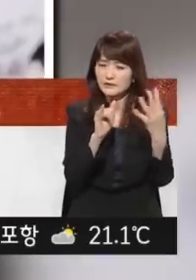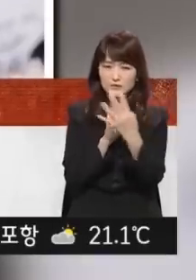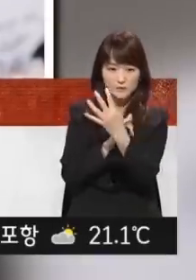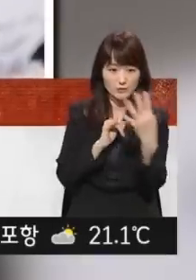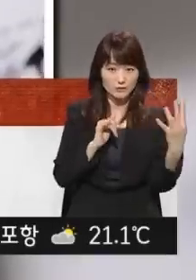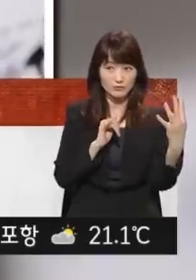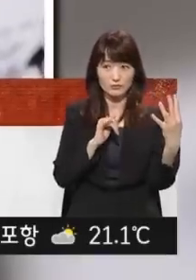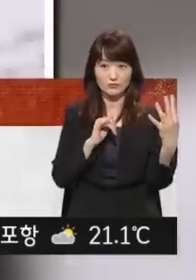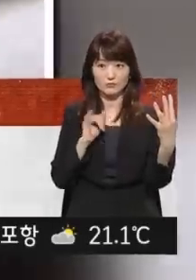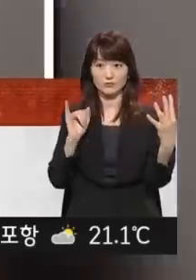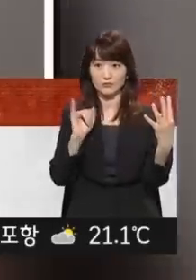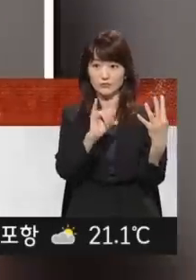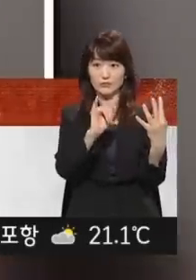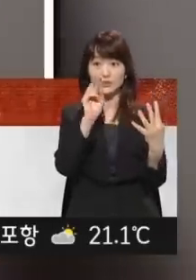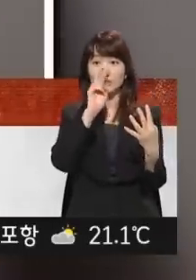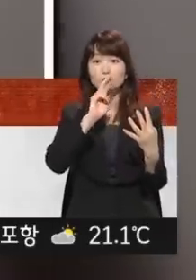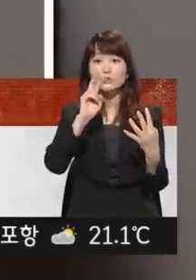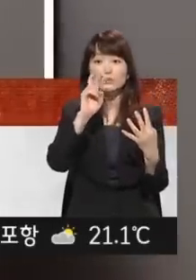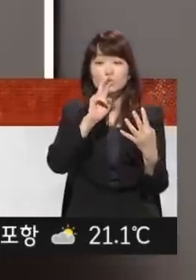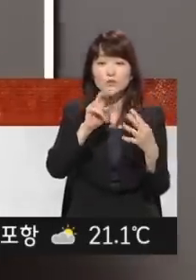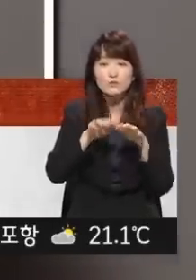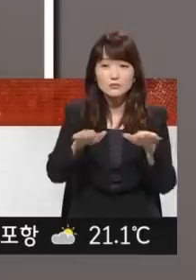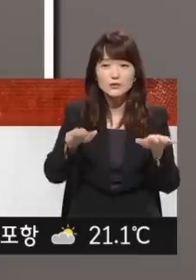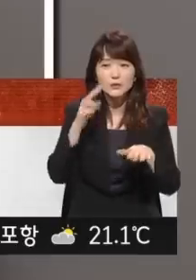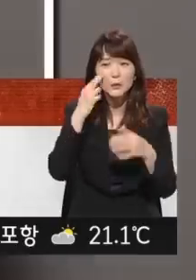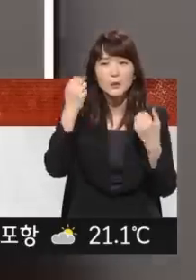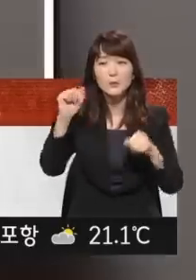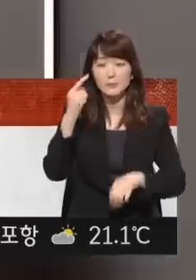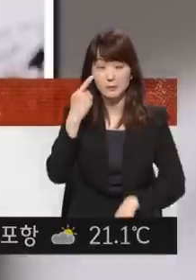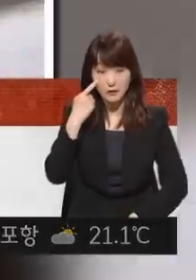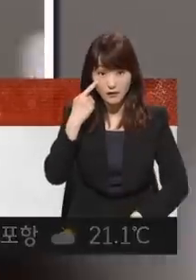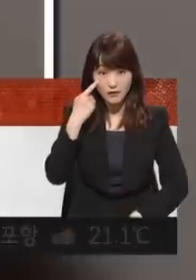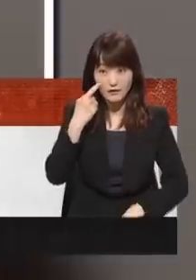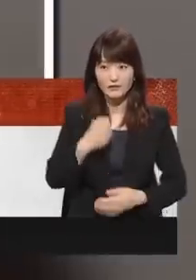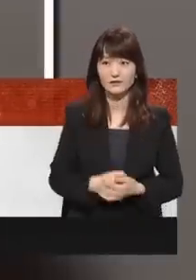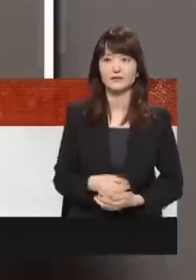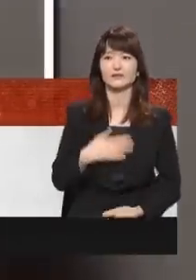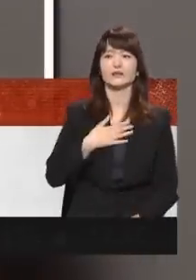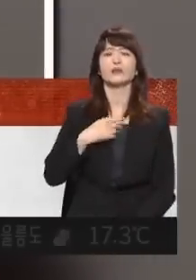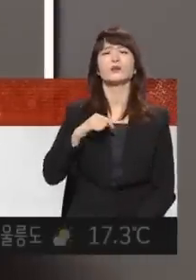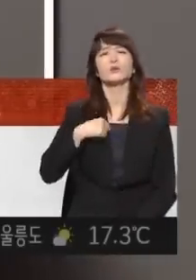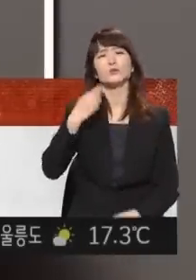뭐 노래를 틀더니 춤을 춰 봐라 또래요